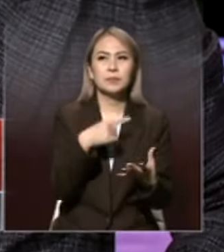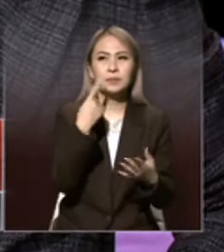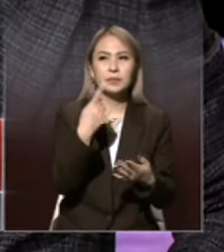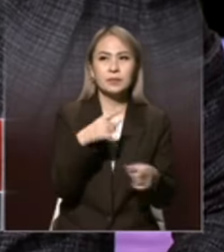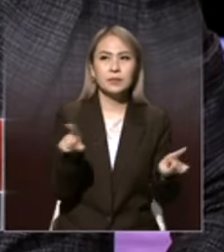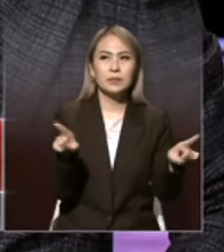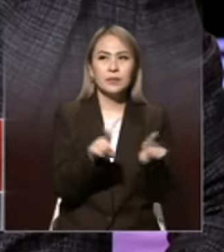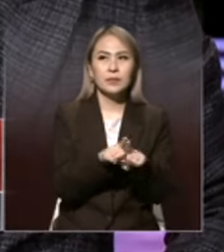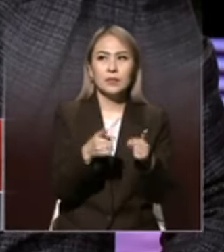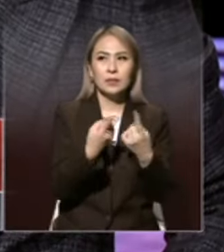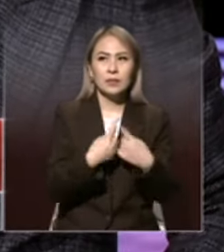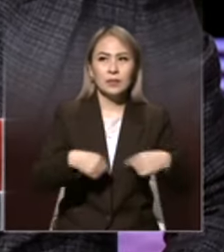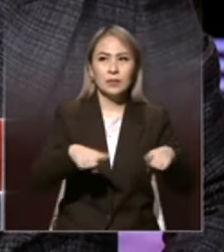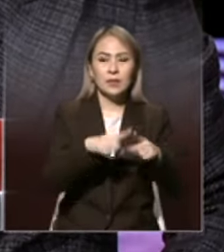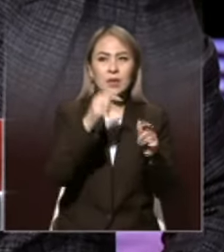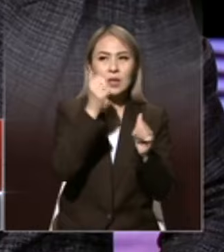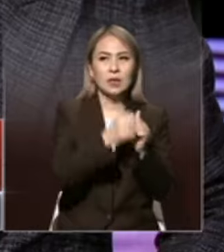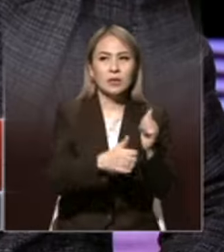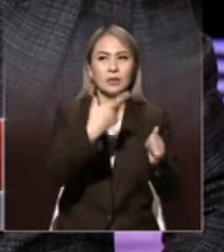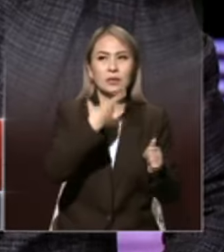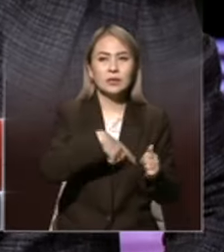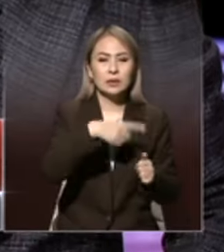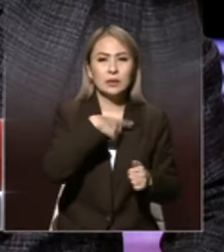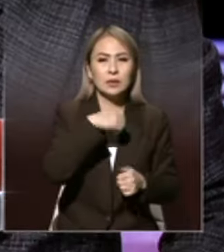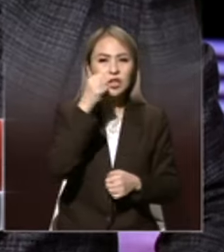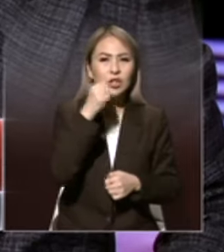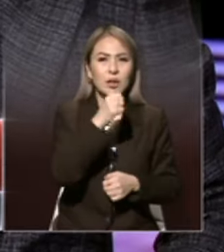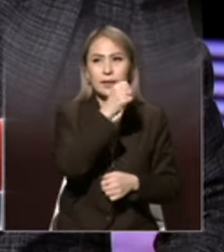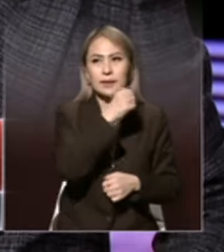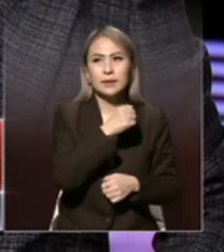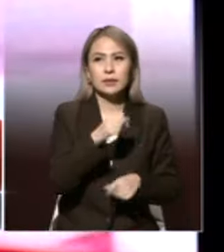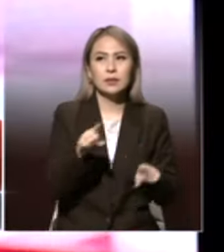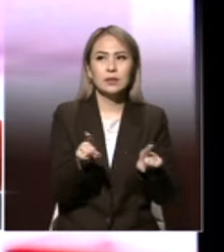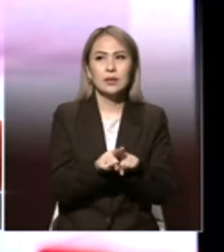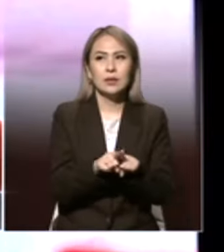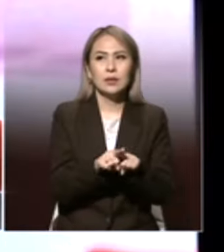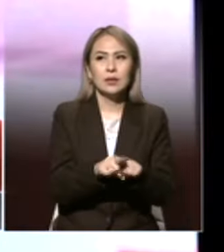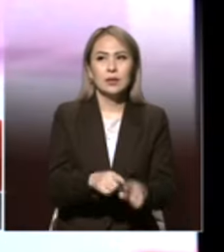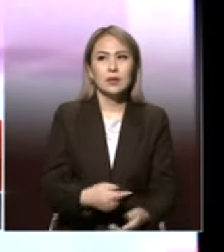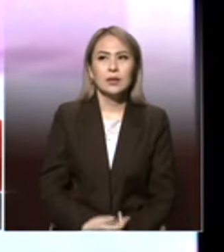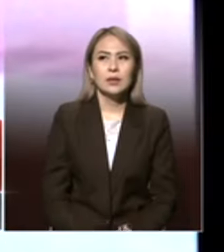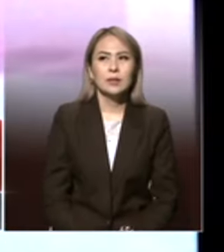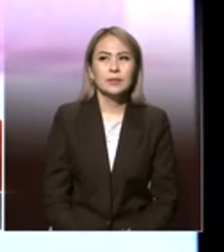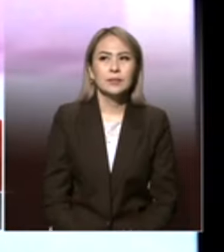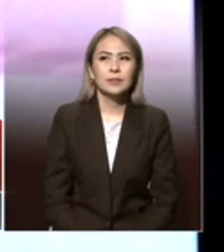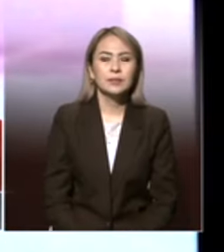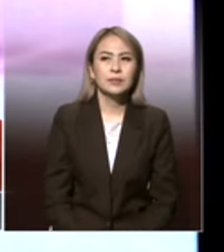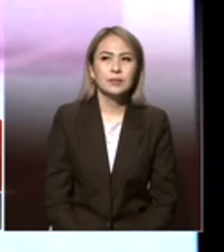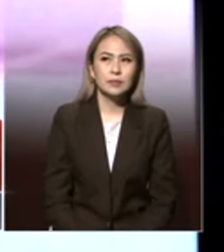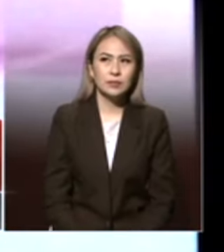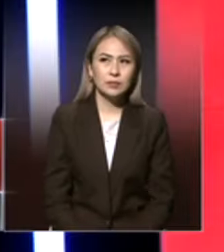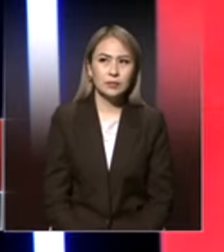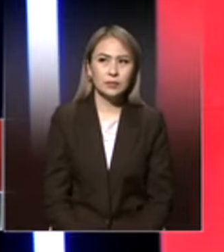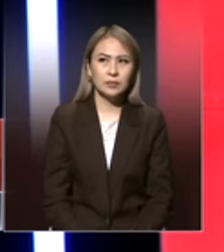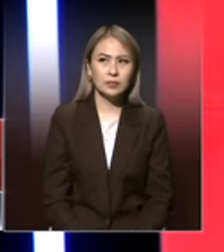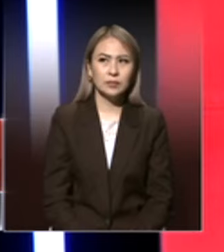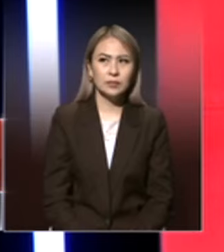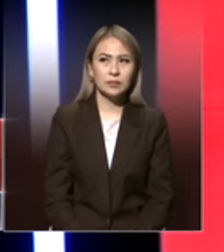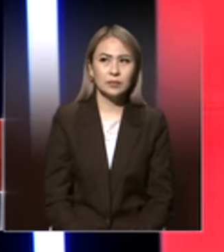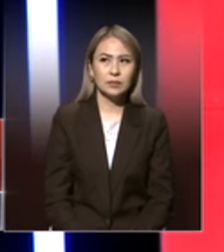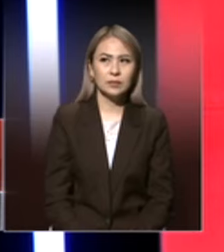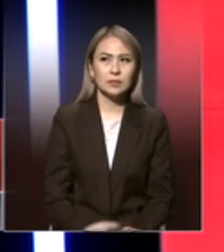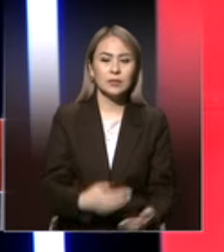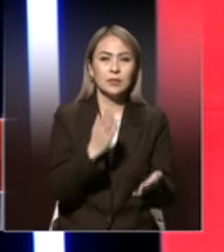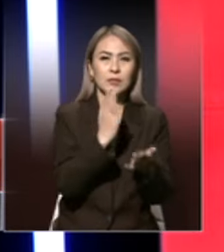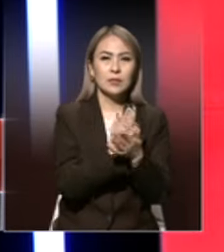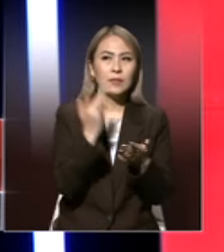Сол сияқты қоғамда әрбір адам өздері жасырып, соның өздері... Біз мына мәселен, Ақмарал ханым, сіз тағы бір парақтың, таяқтың екі ұшы